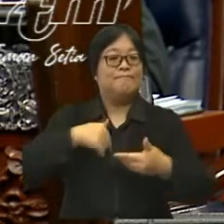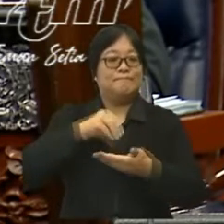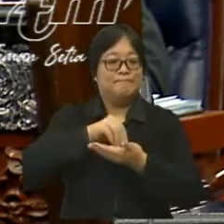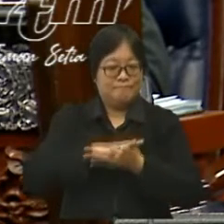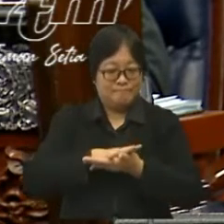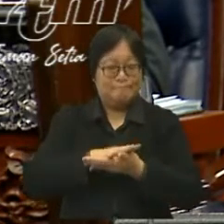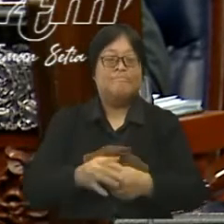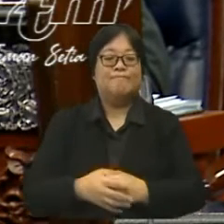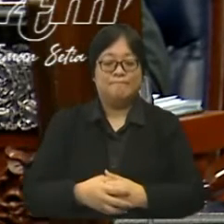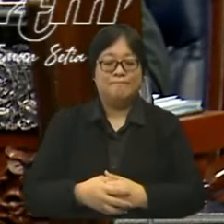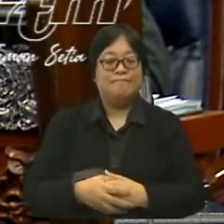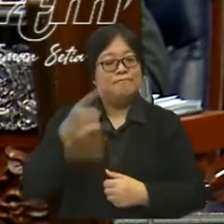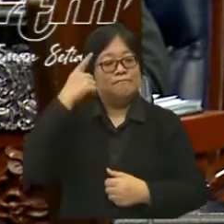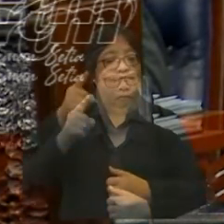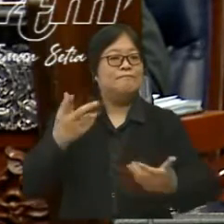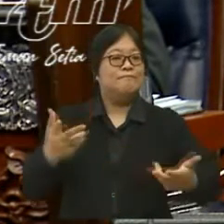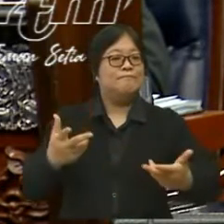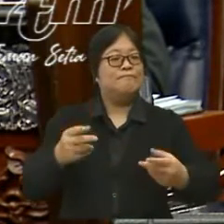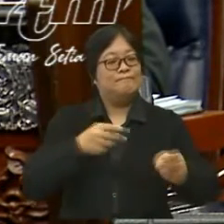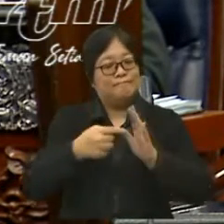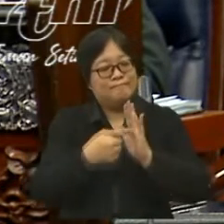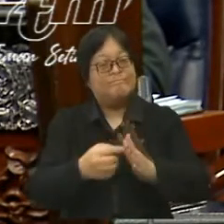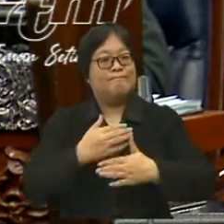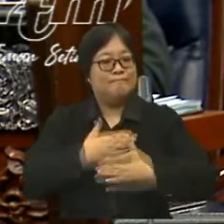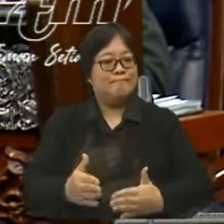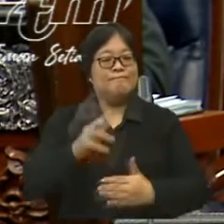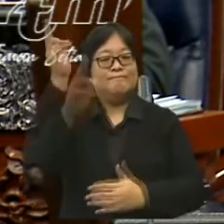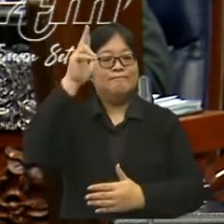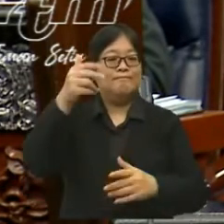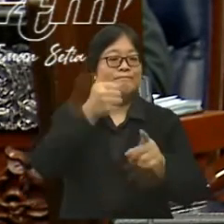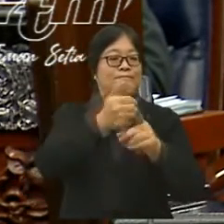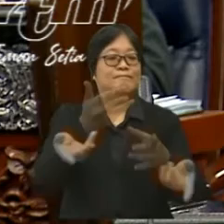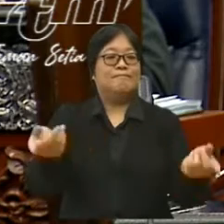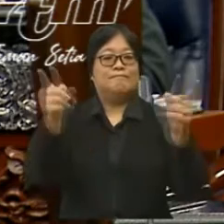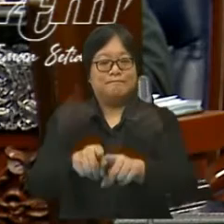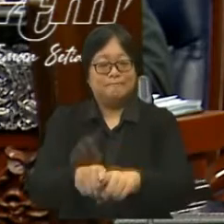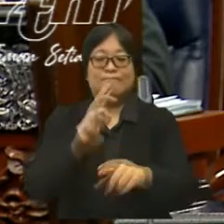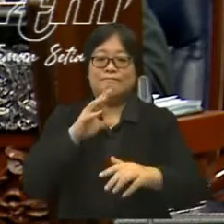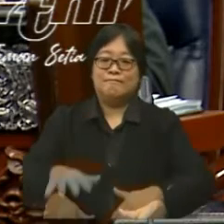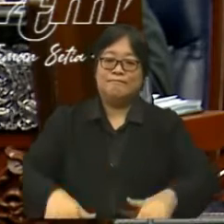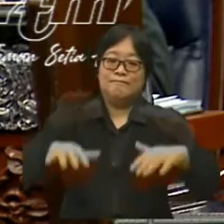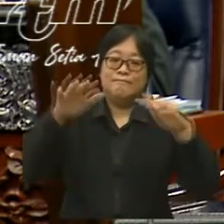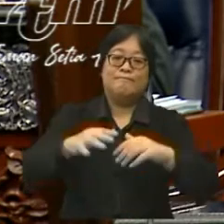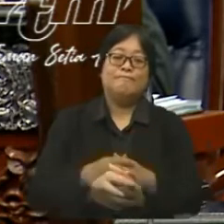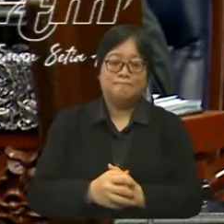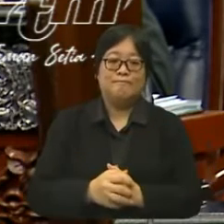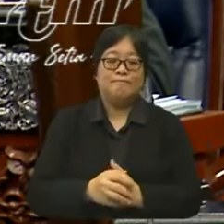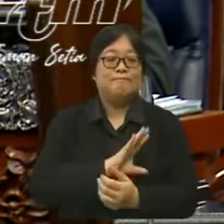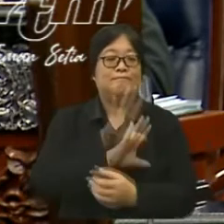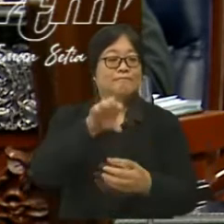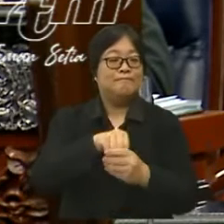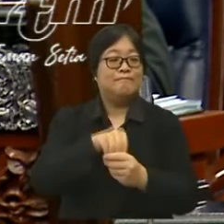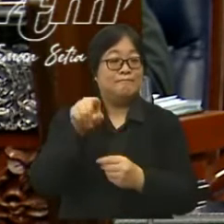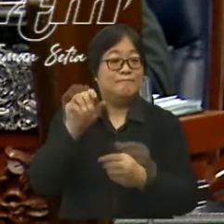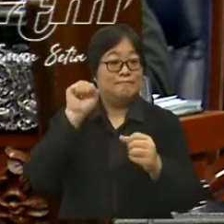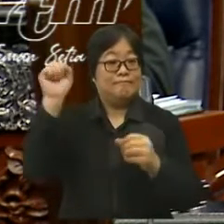diambil kira Yang Berhormat. Bagi menzahirkan keprihatinan kerajaan terhadap mangsa-mangsa bencana banjir termasuk berada